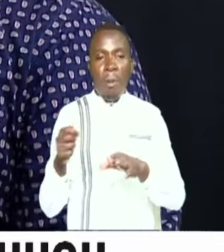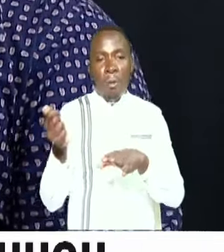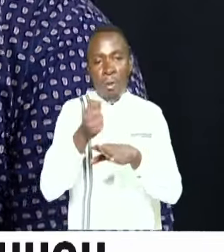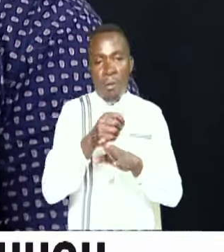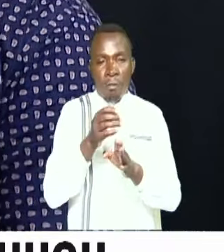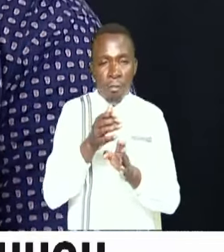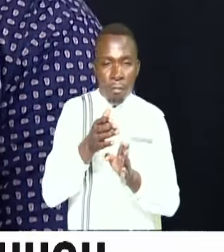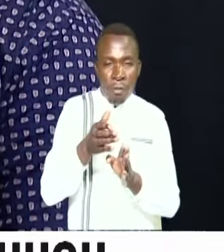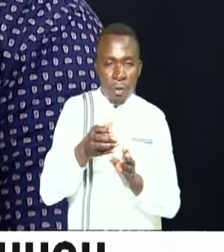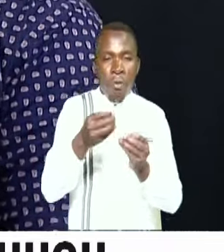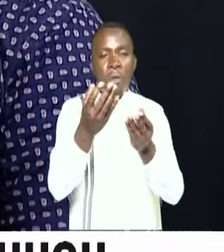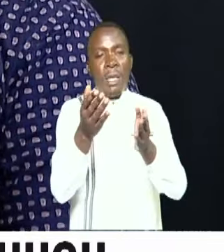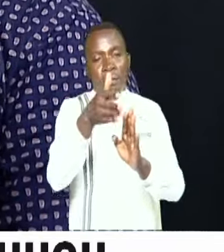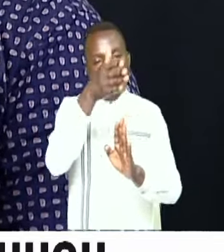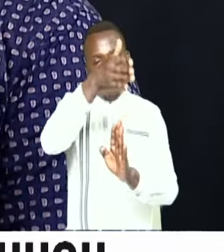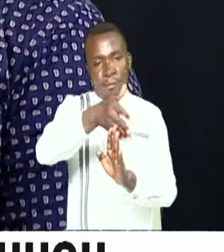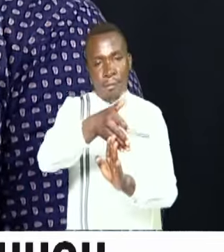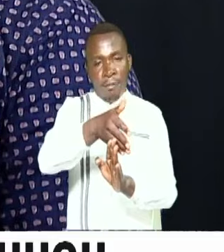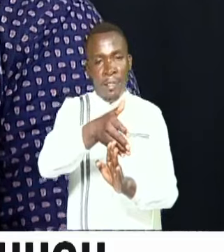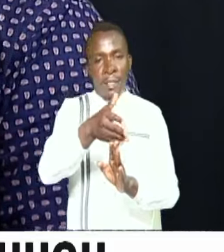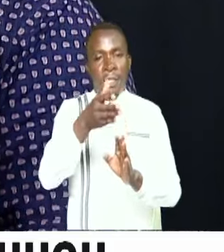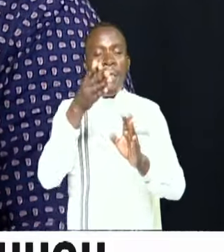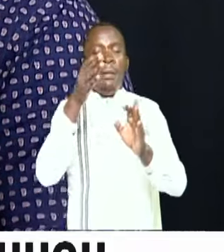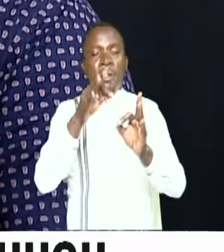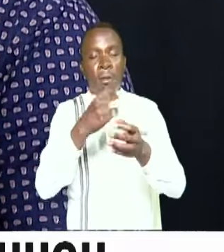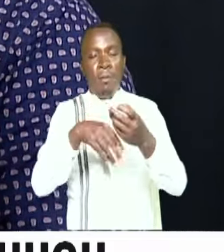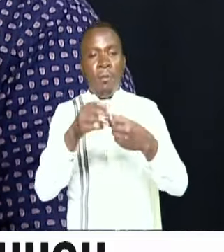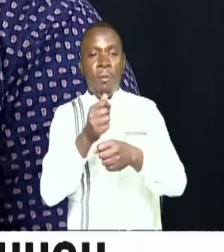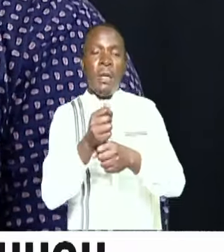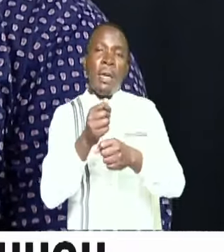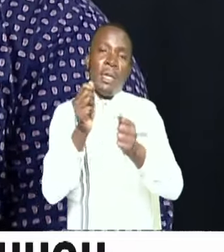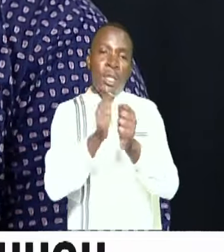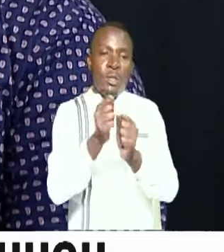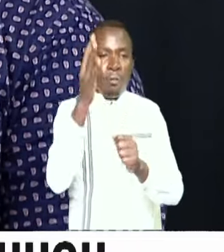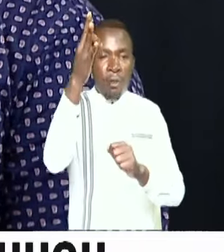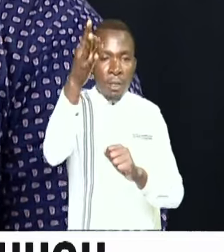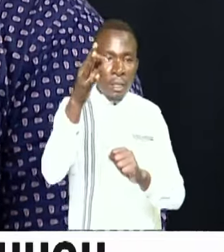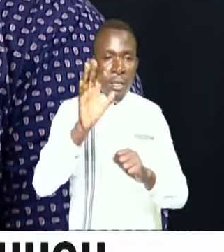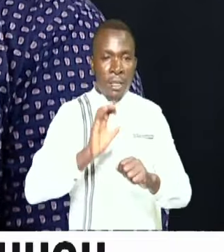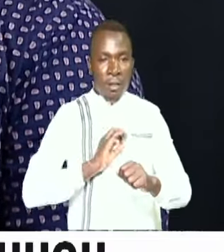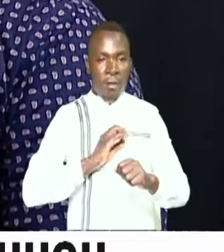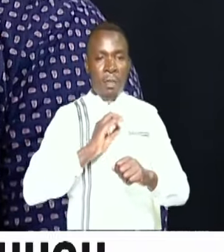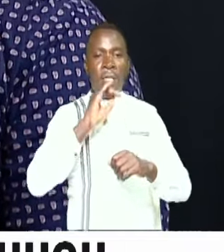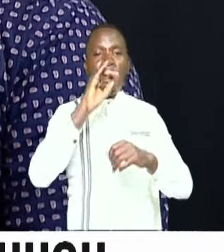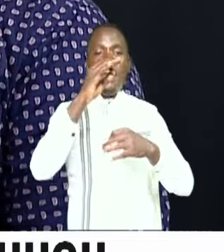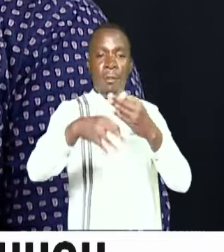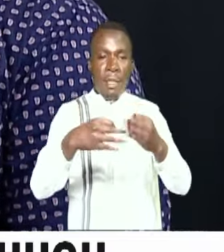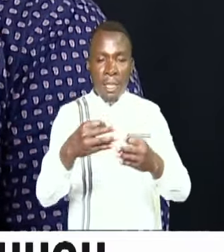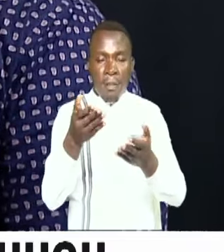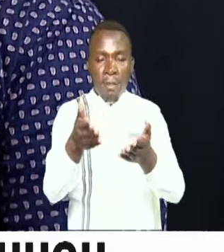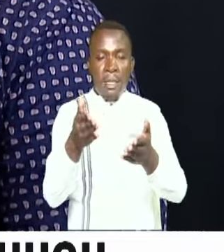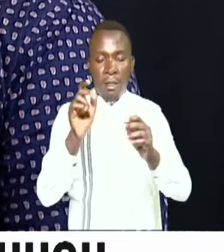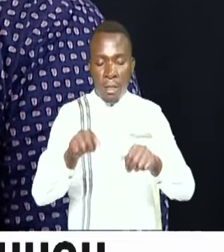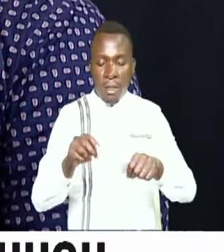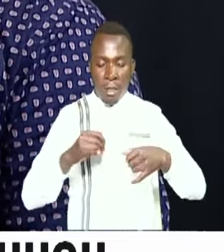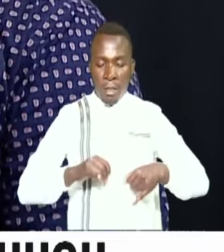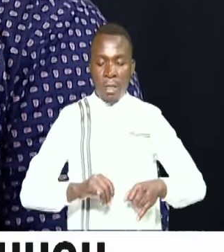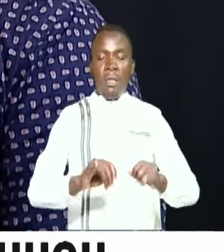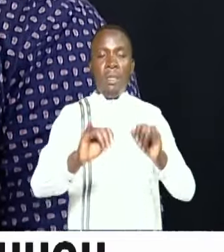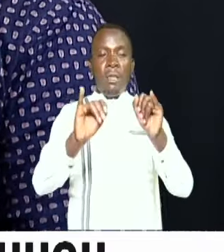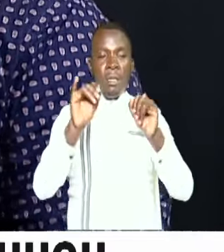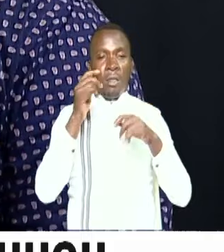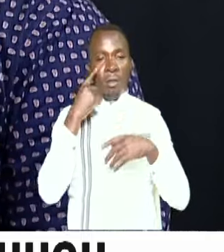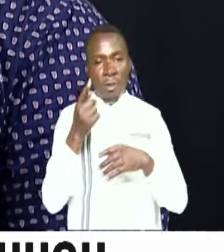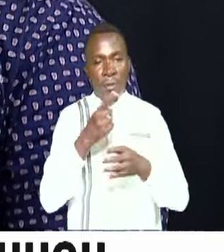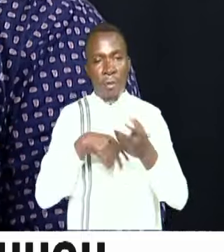bizibandwaho muri iyo myaka 10 iri imbere baba abanyengana nabo barahari gufasha mu kwishyira mu bikorwa cyane cyane ko yurebye mu myaka